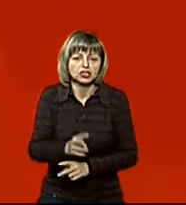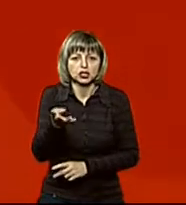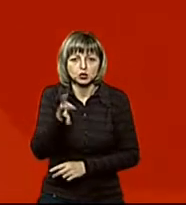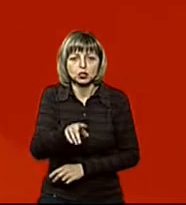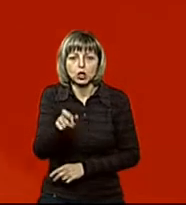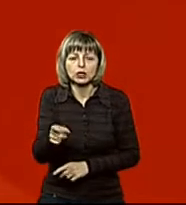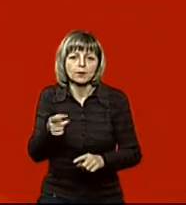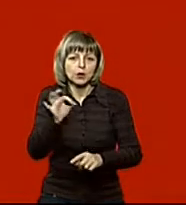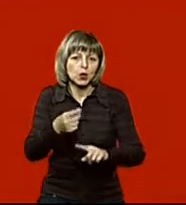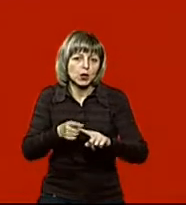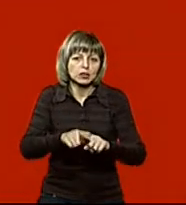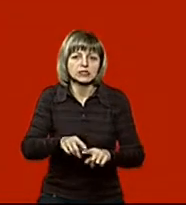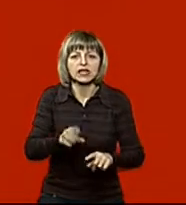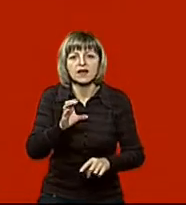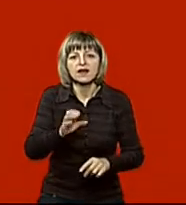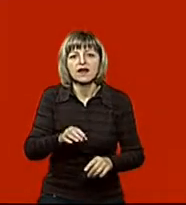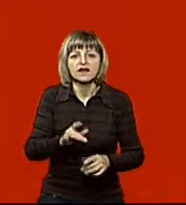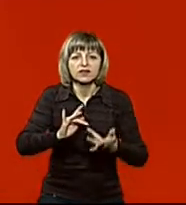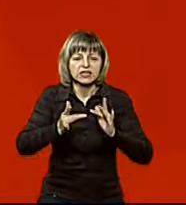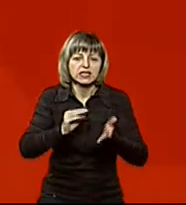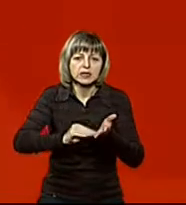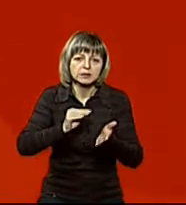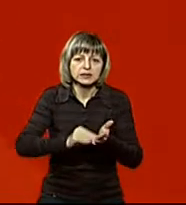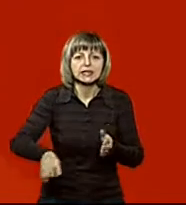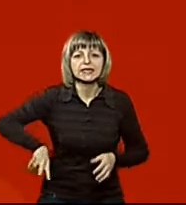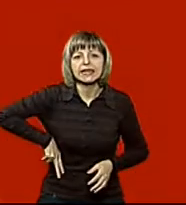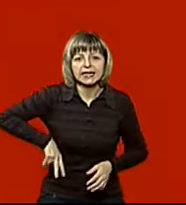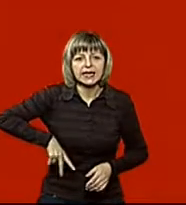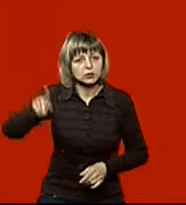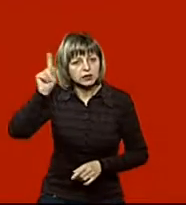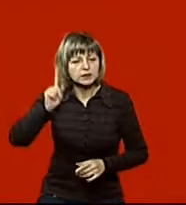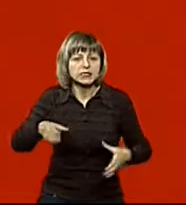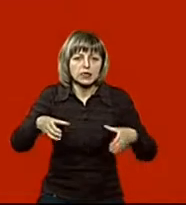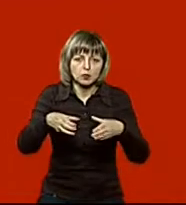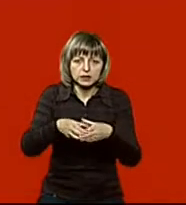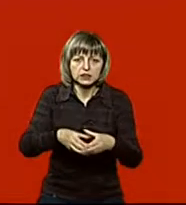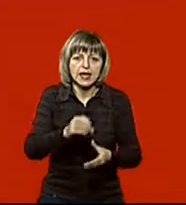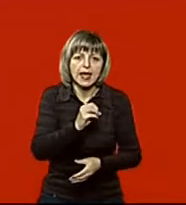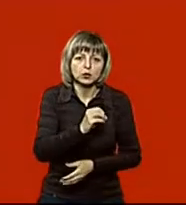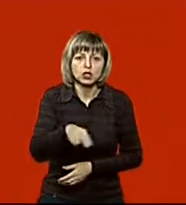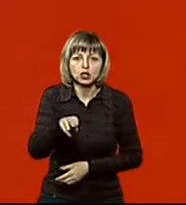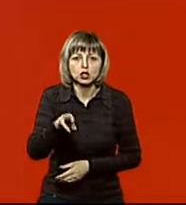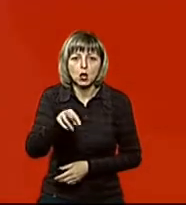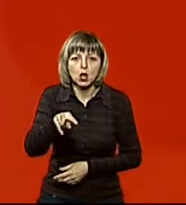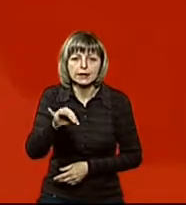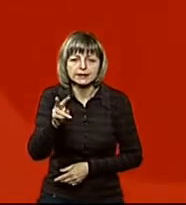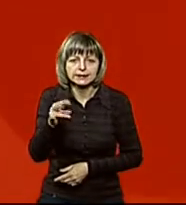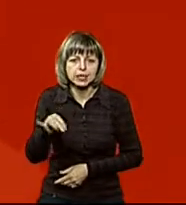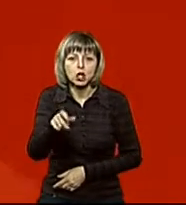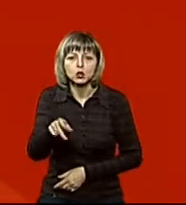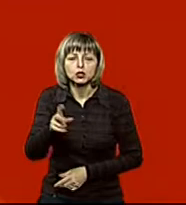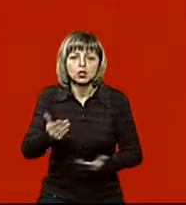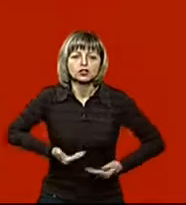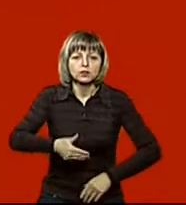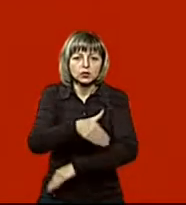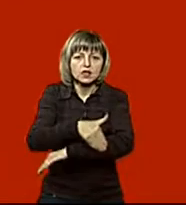це на своїй сторінці у соцмережі написав директор Українського єврейського комітету Едуард Долинський. Люди, які живуть на